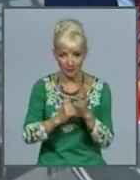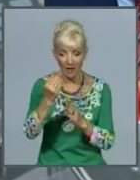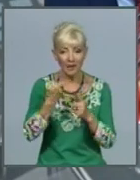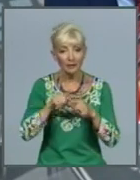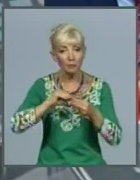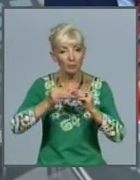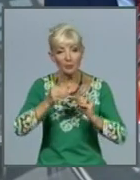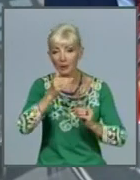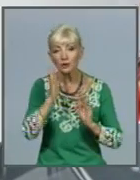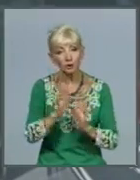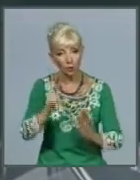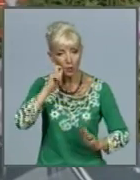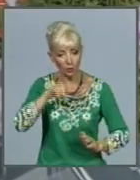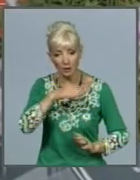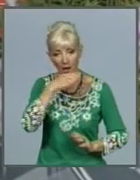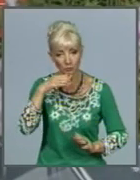країн світу.